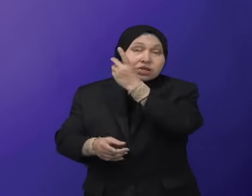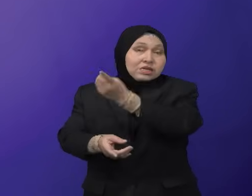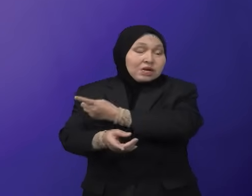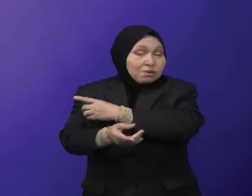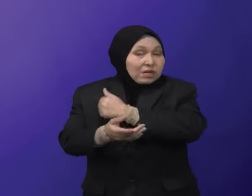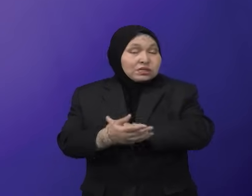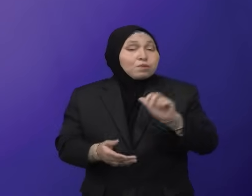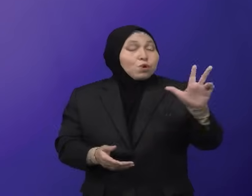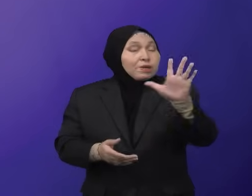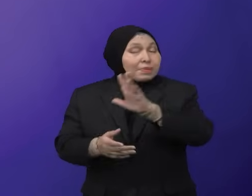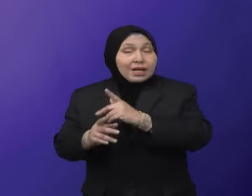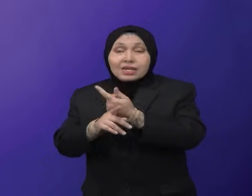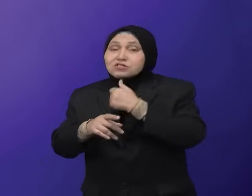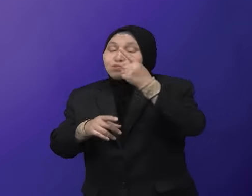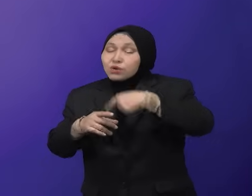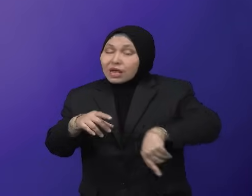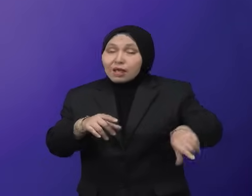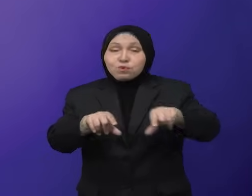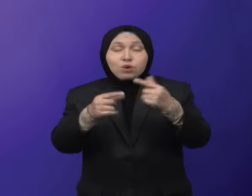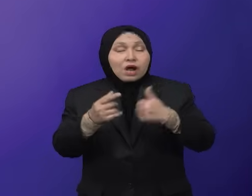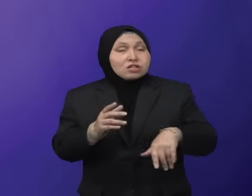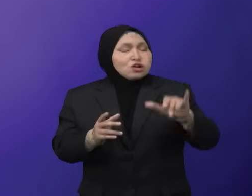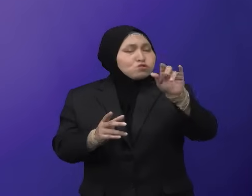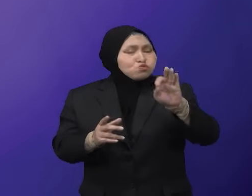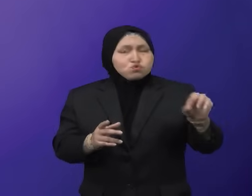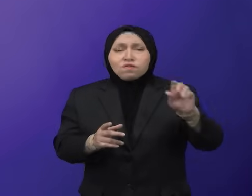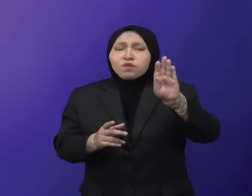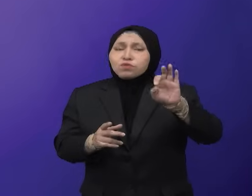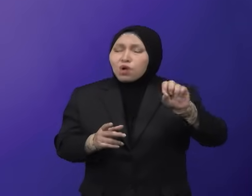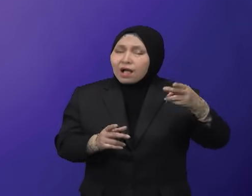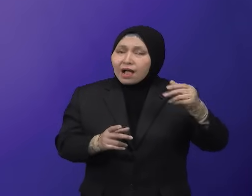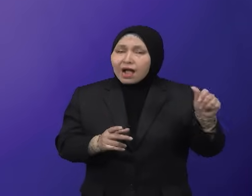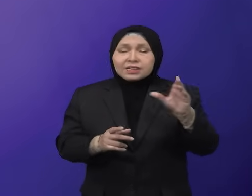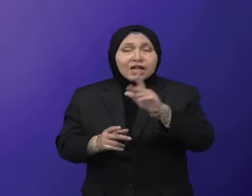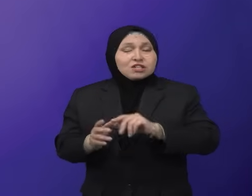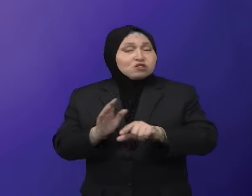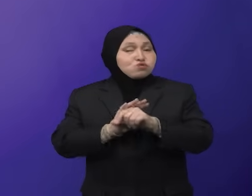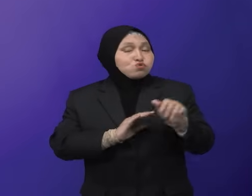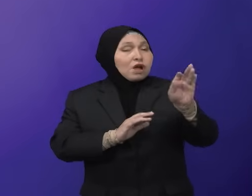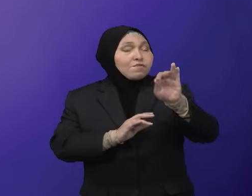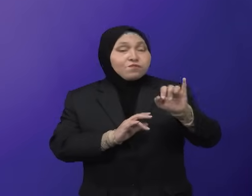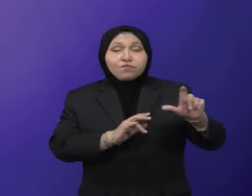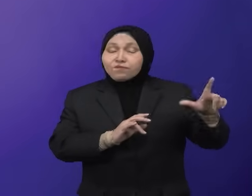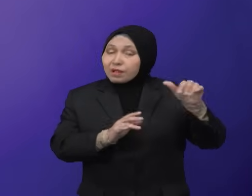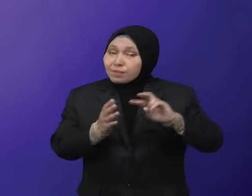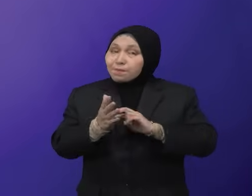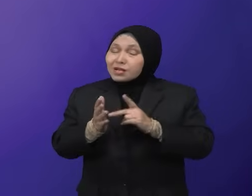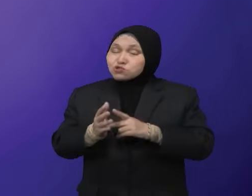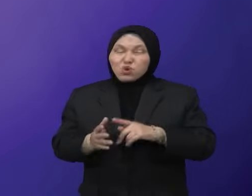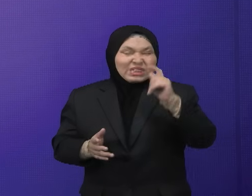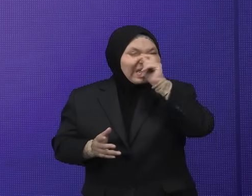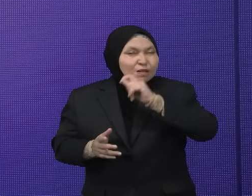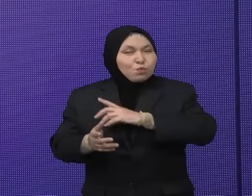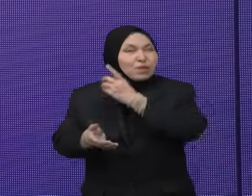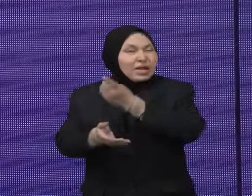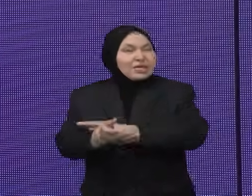dia dalam Al-Quran, muncul dalam surah Yusuf, surah Taha dan juga surah Al-Fil, yang bermaksud tipu daya.